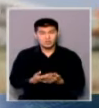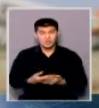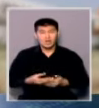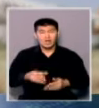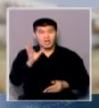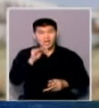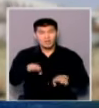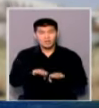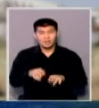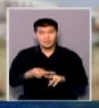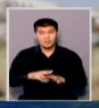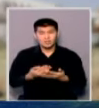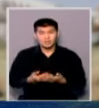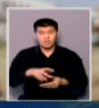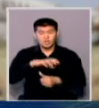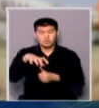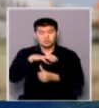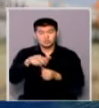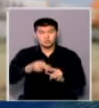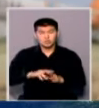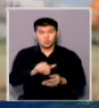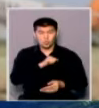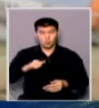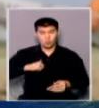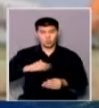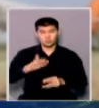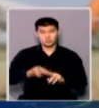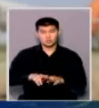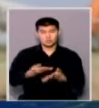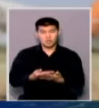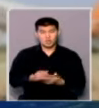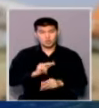кинологиялық иттеріміздің тігұшақта өз-өздерін ұстауы,